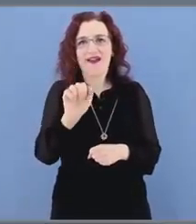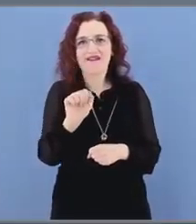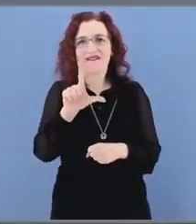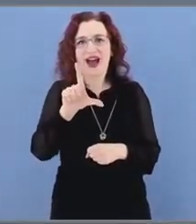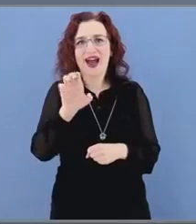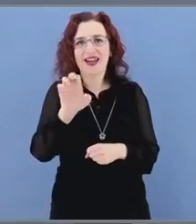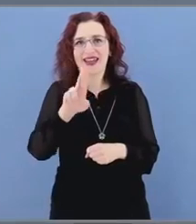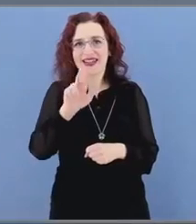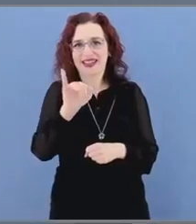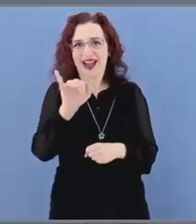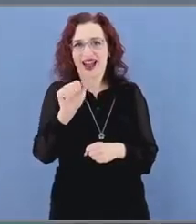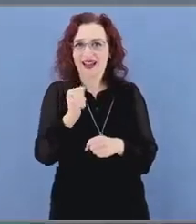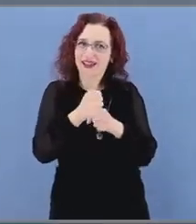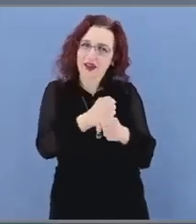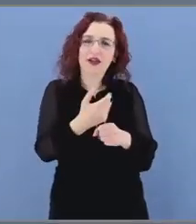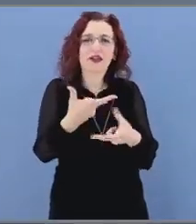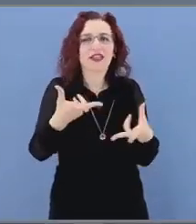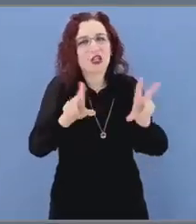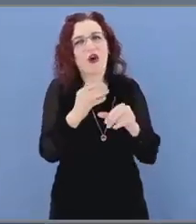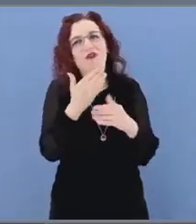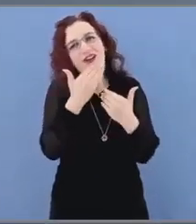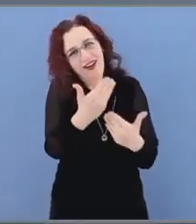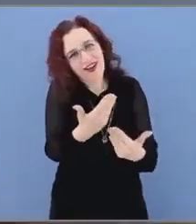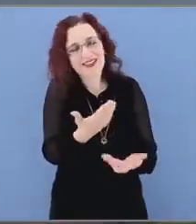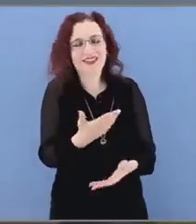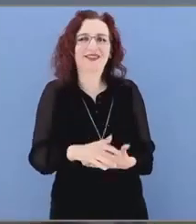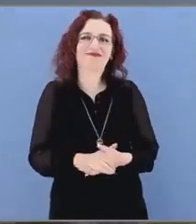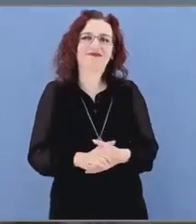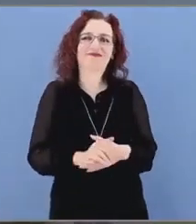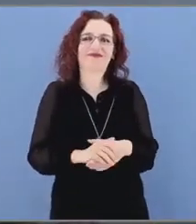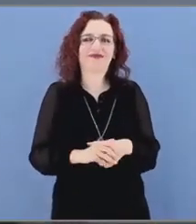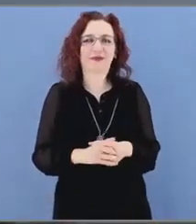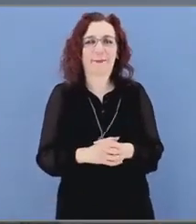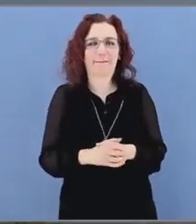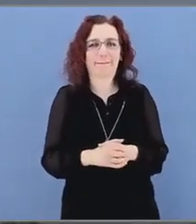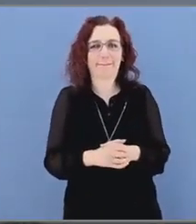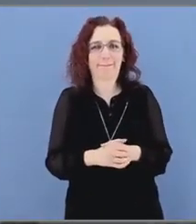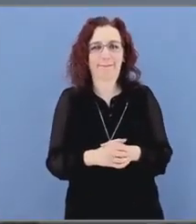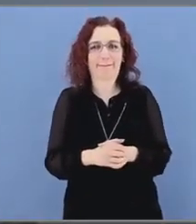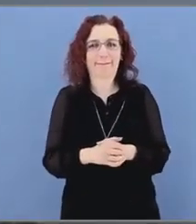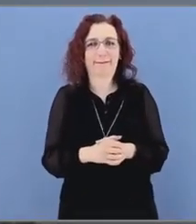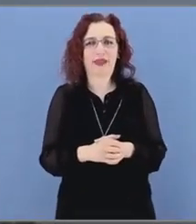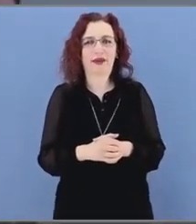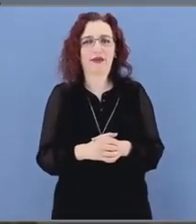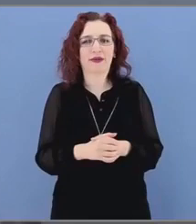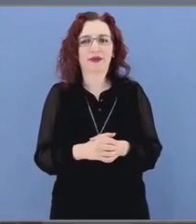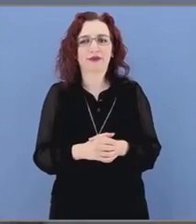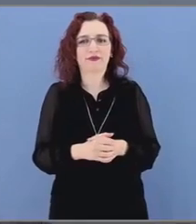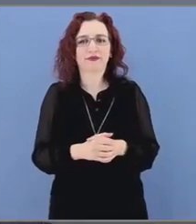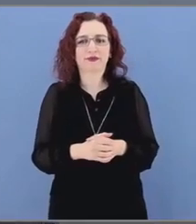prego. Ringraziamento, e poi la parola a Domenico e poi all'assessore.